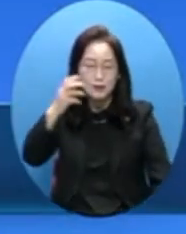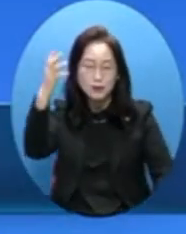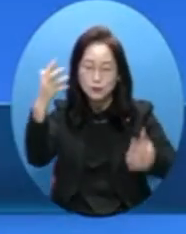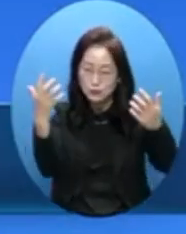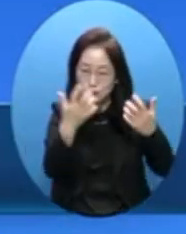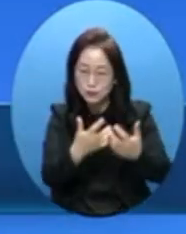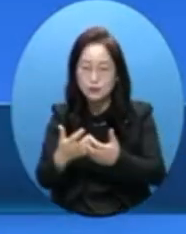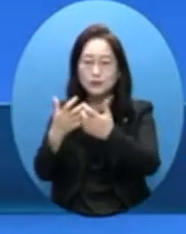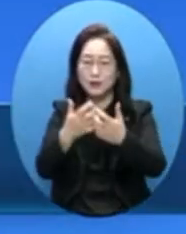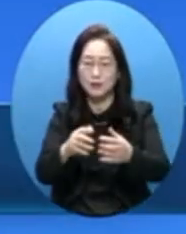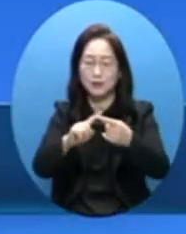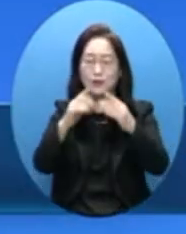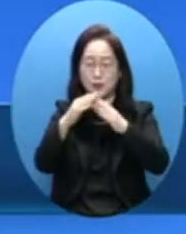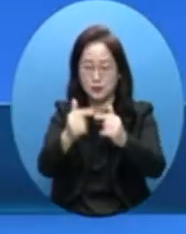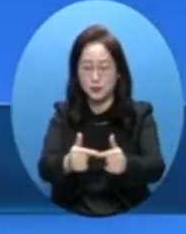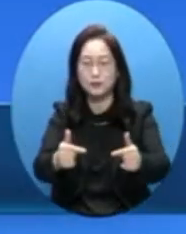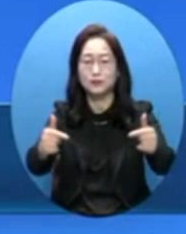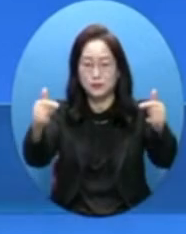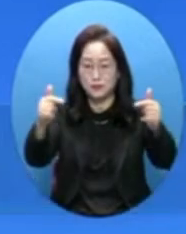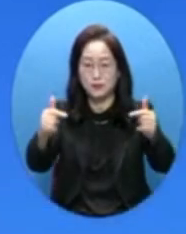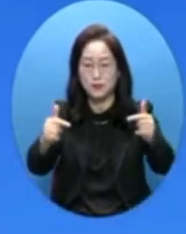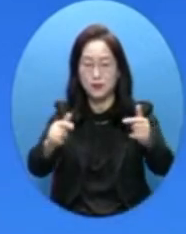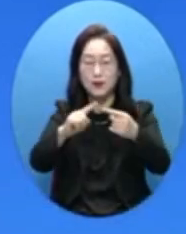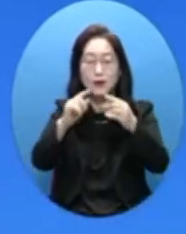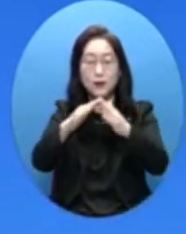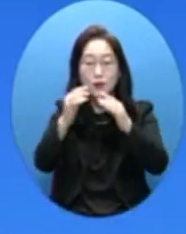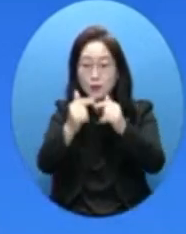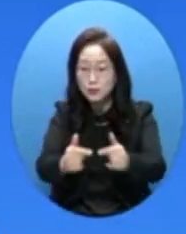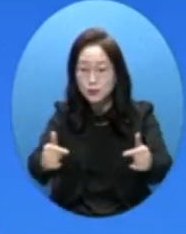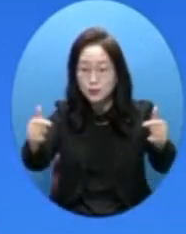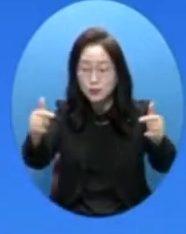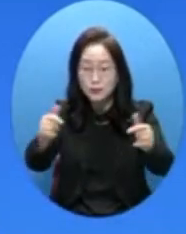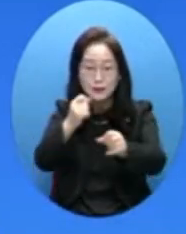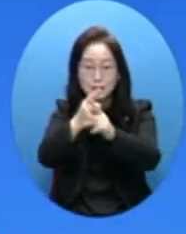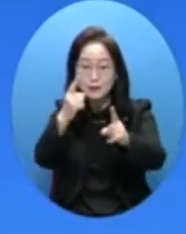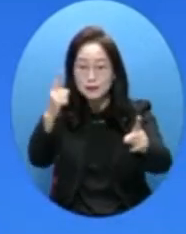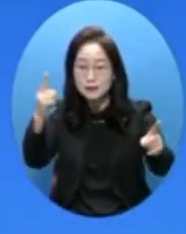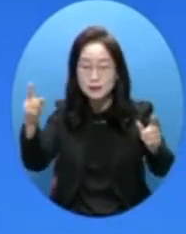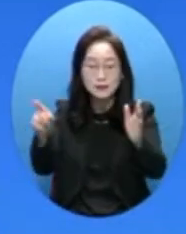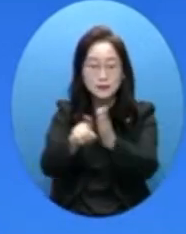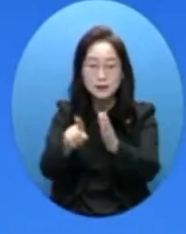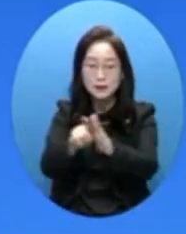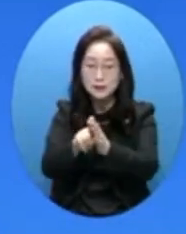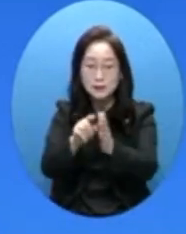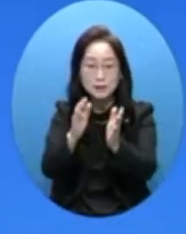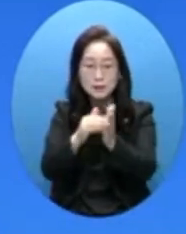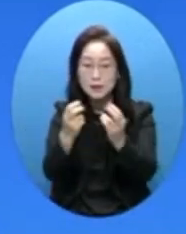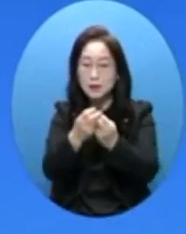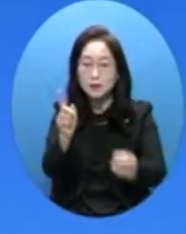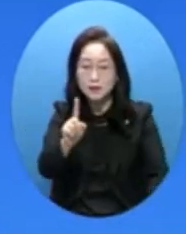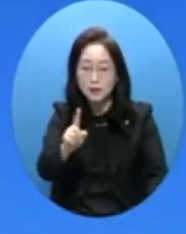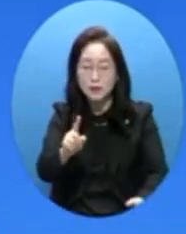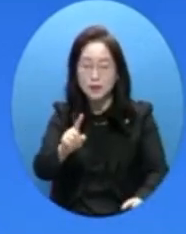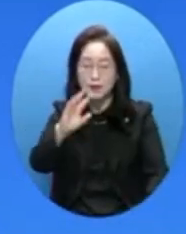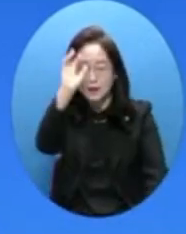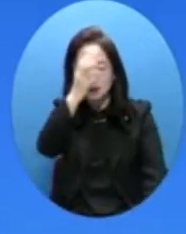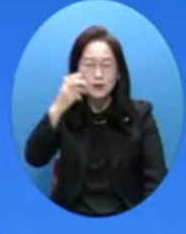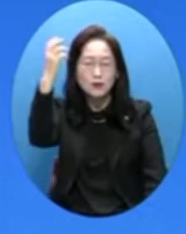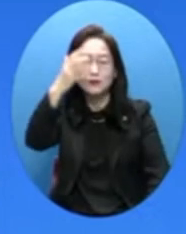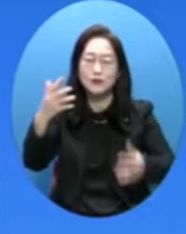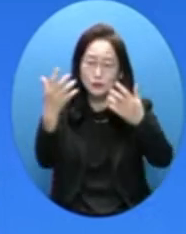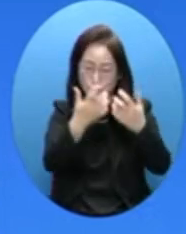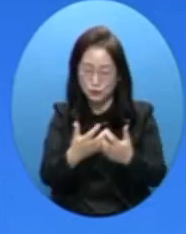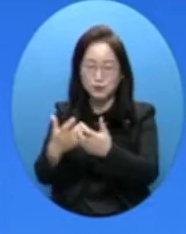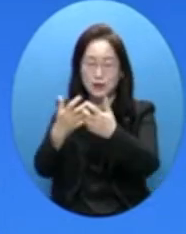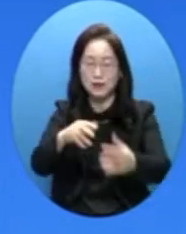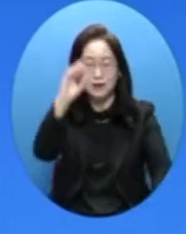부흥되었습니다. 교회의 부흥의 역사, 승리한 신앙생활의 비결은 첫째도 성령 충만이요, 둘째도 성령